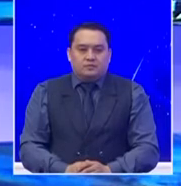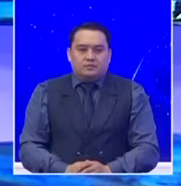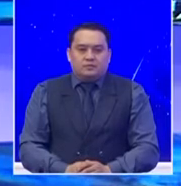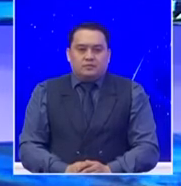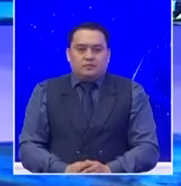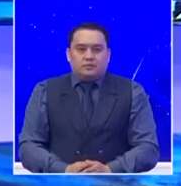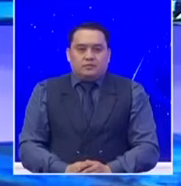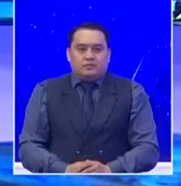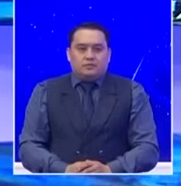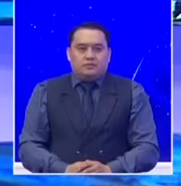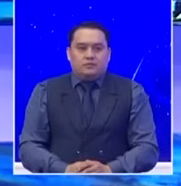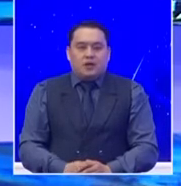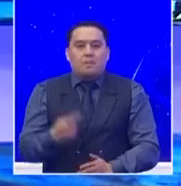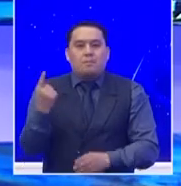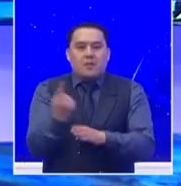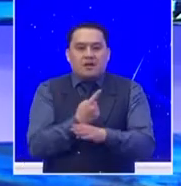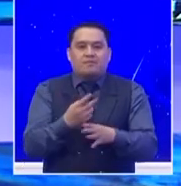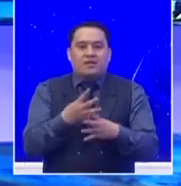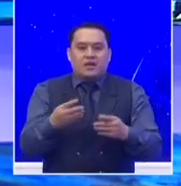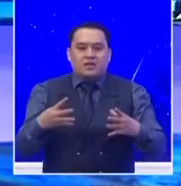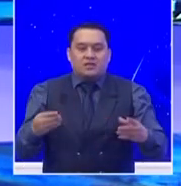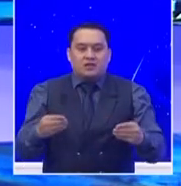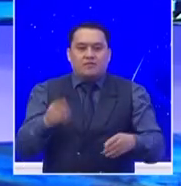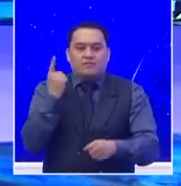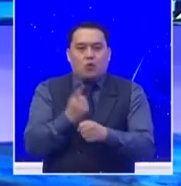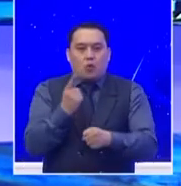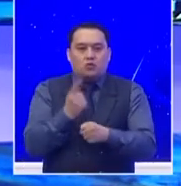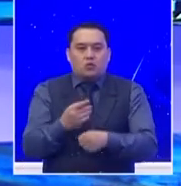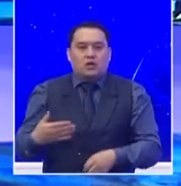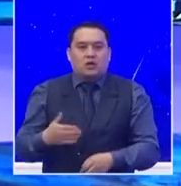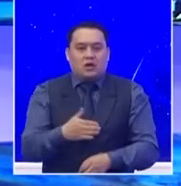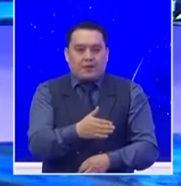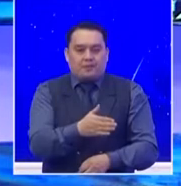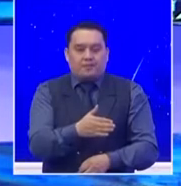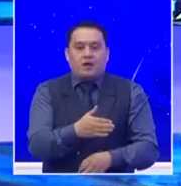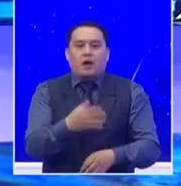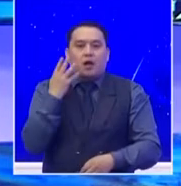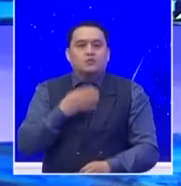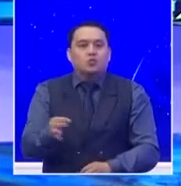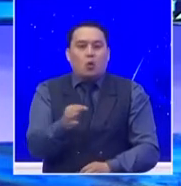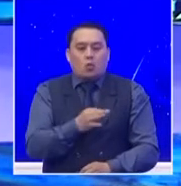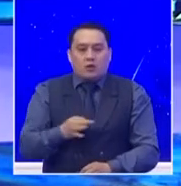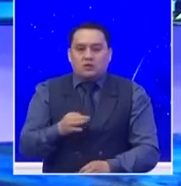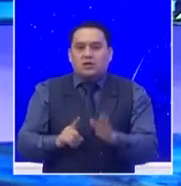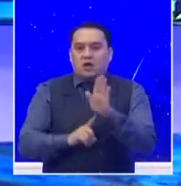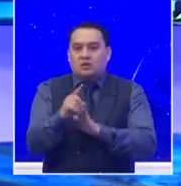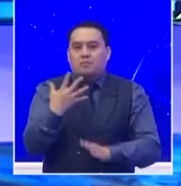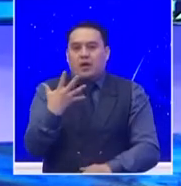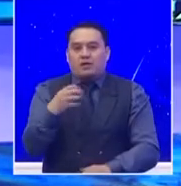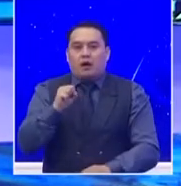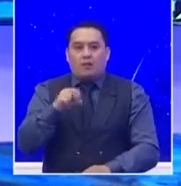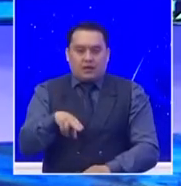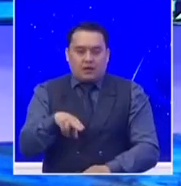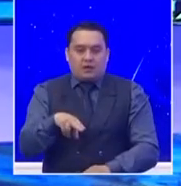Время икромета. С первым весенним теплом в стране вводится запрет на лов рыбы. В Алматинской области он начнется с 5